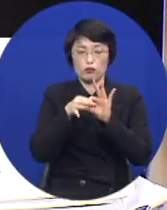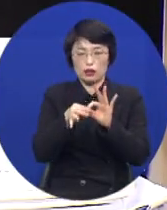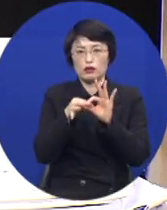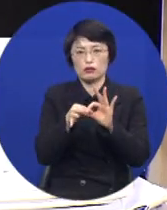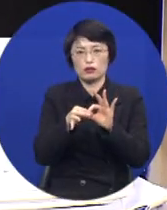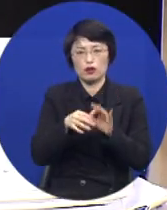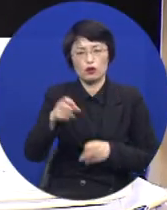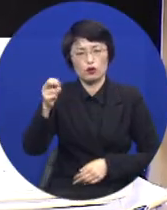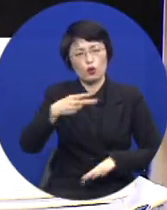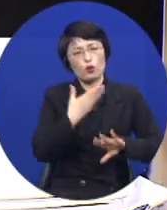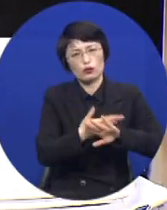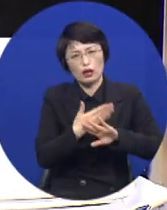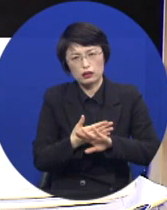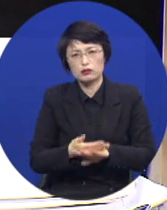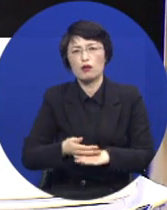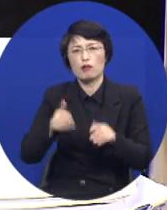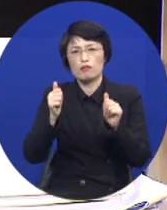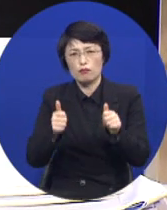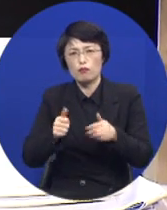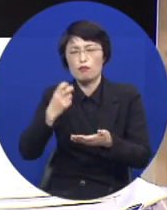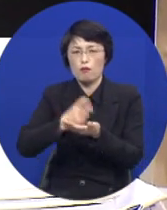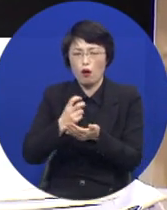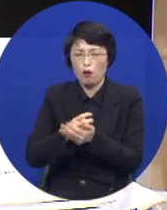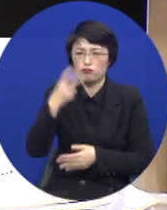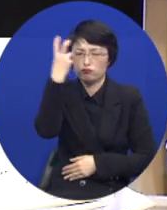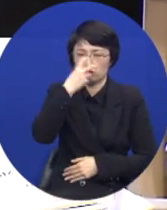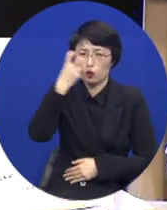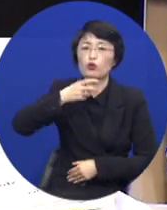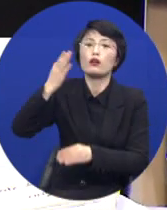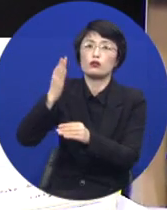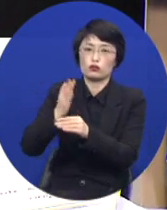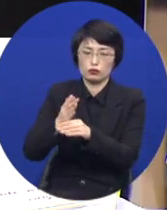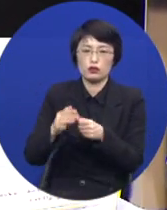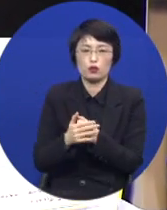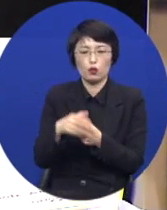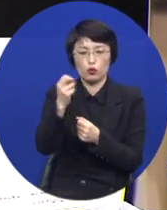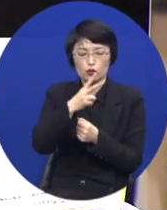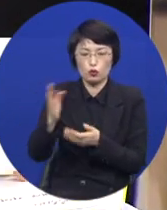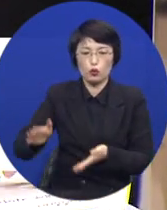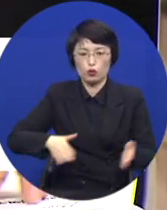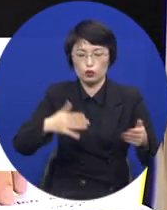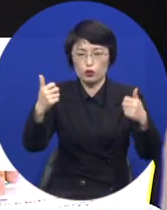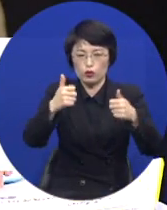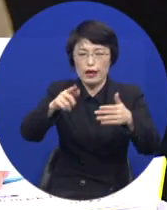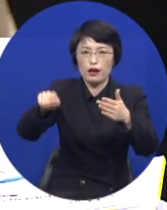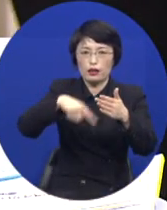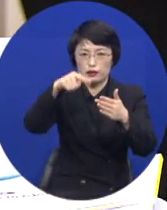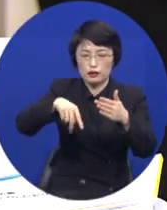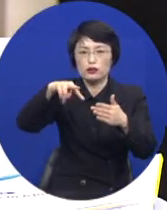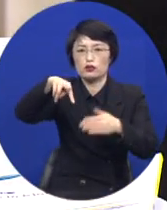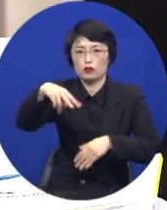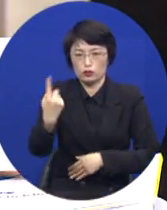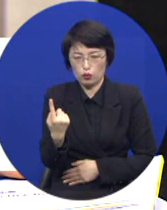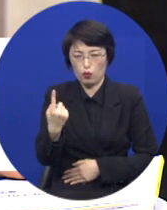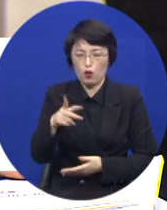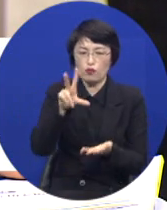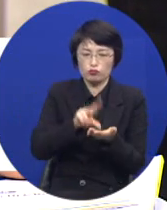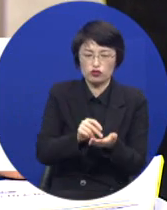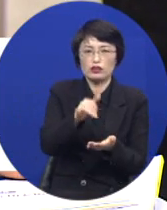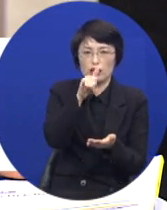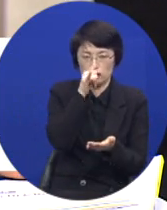보다는 사법당국의 조사가 진행되고 있고 의회에서 조차도 이 설문 문항에 문제가 있는 것 같다고 지적을 하고